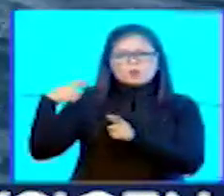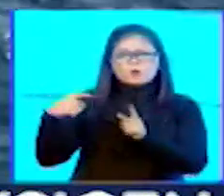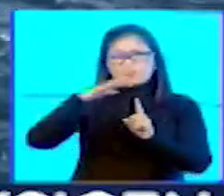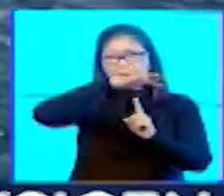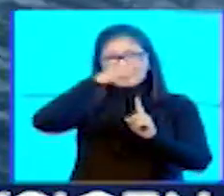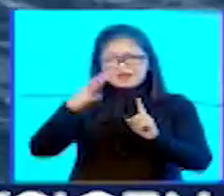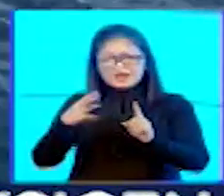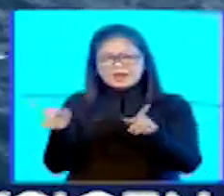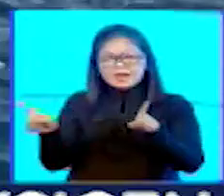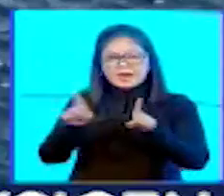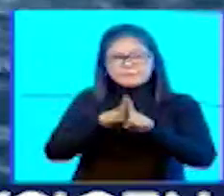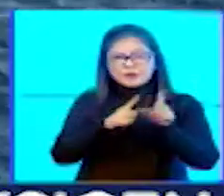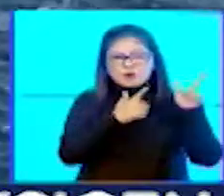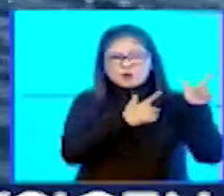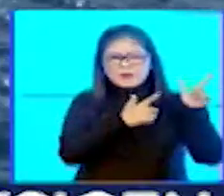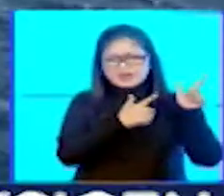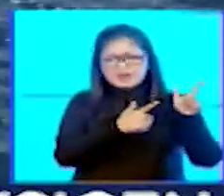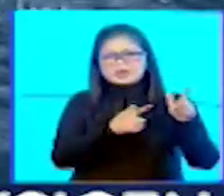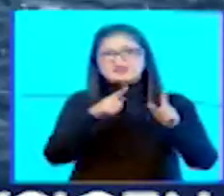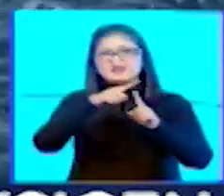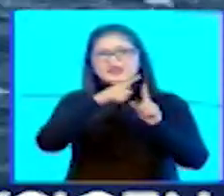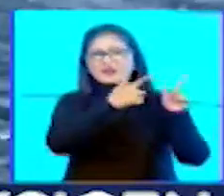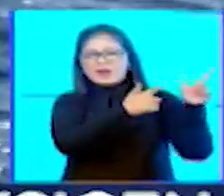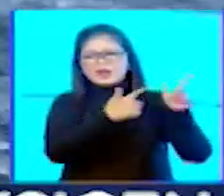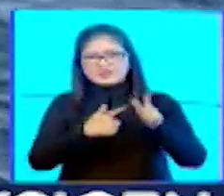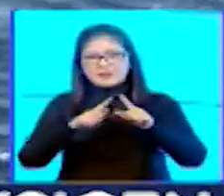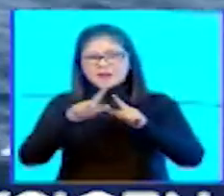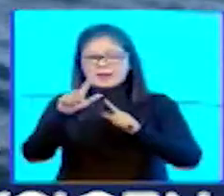Fatah didampingi Komandan Pangkalan TNI Angkatan Laut Babel bersama dengan